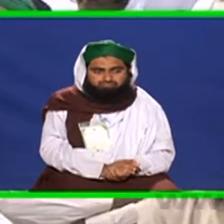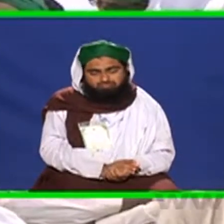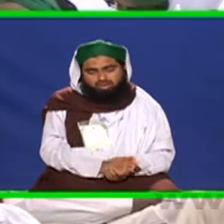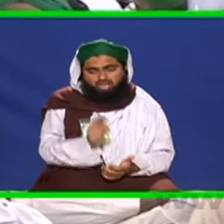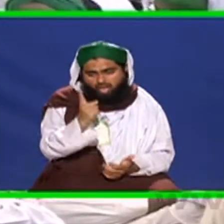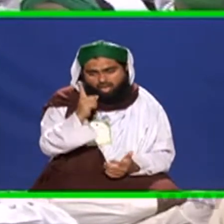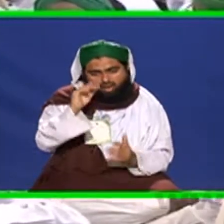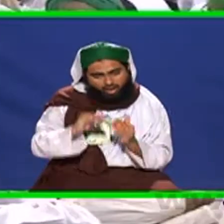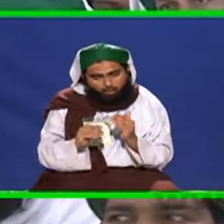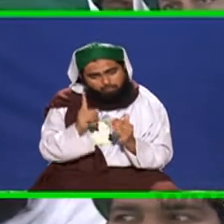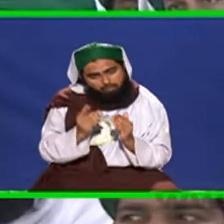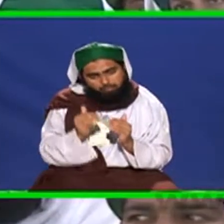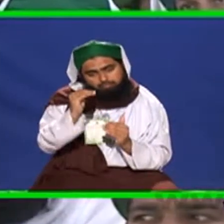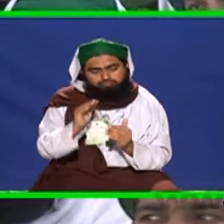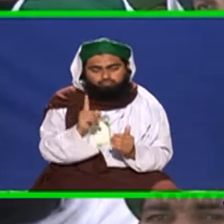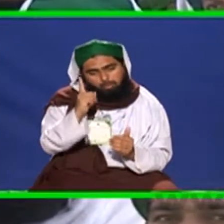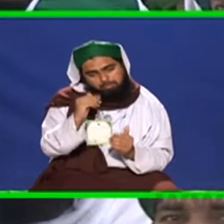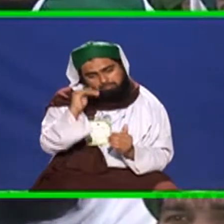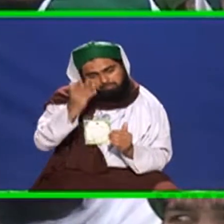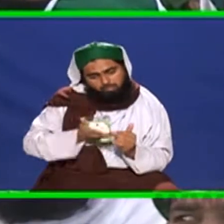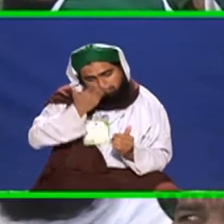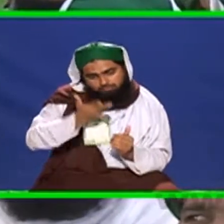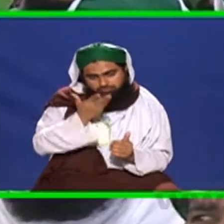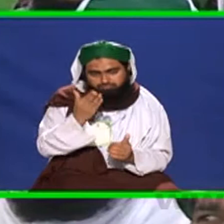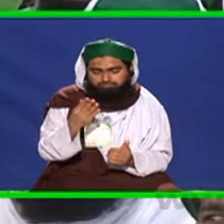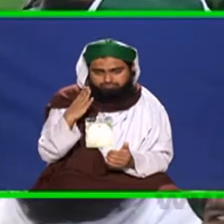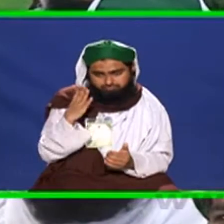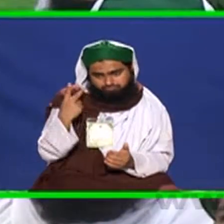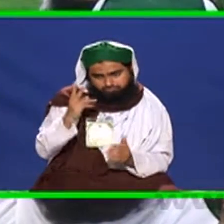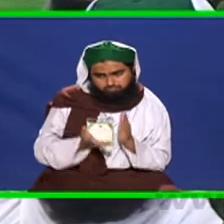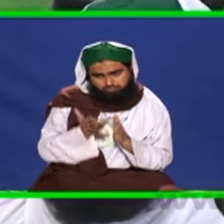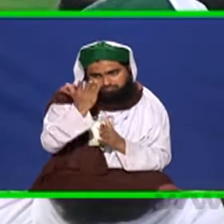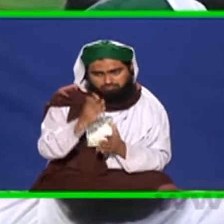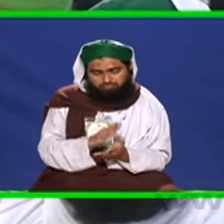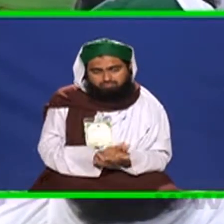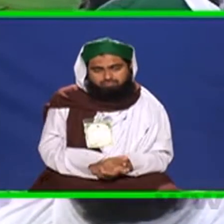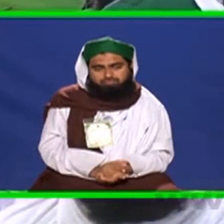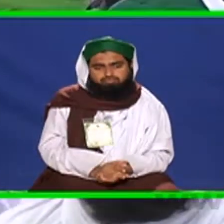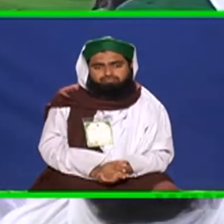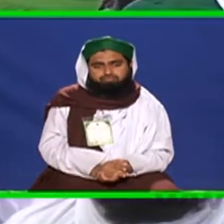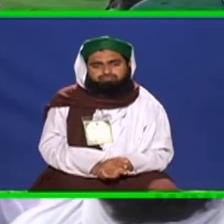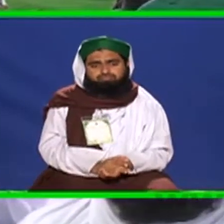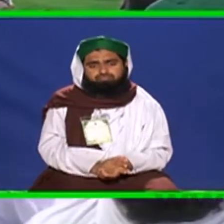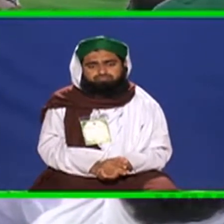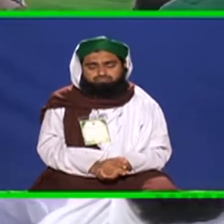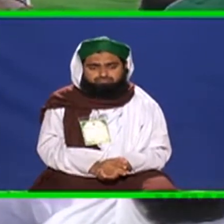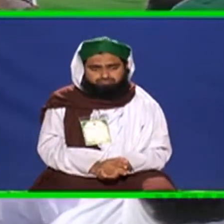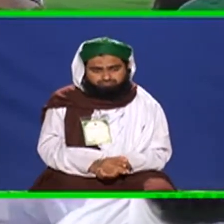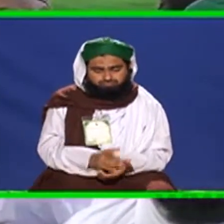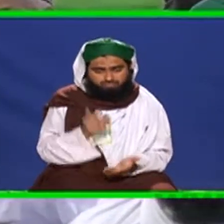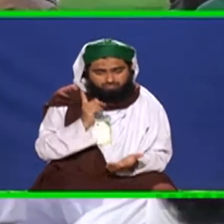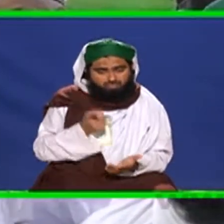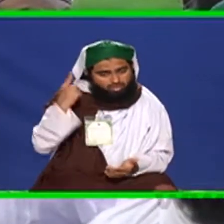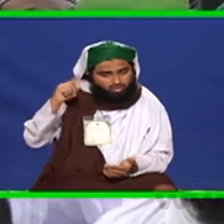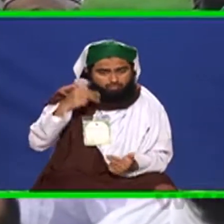اب ایک اور پڑھ لینا چاہیے کہ زیادتی کی طرف مطلب جمع کرنا چاہیے. وضاحت بھی ہے. 509 میں کا واقعہ کہ